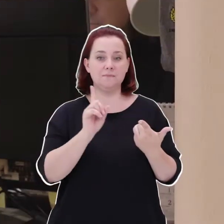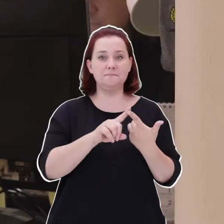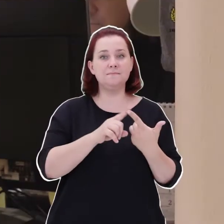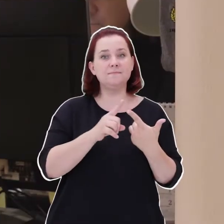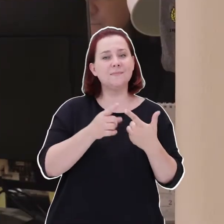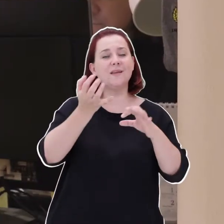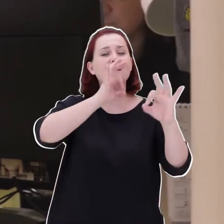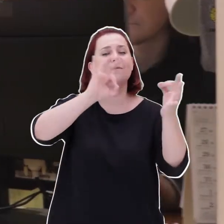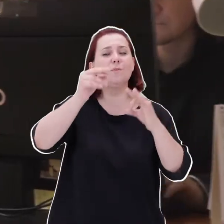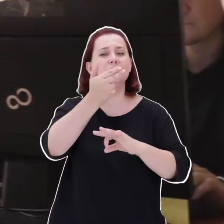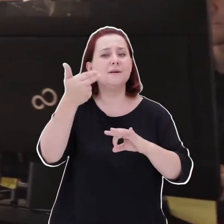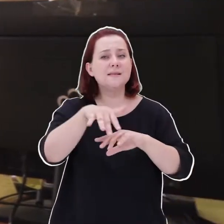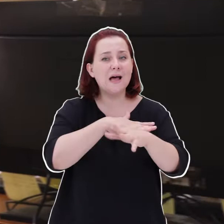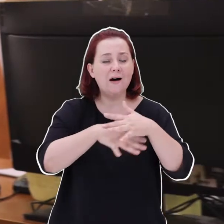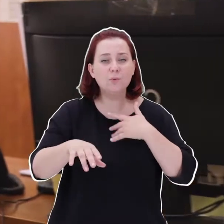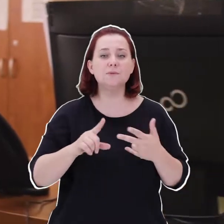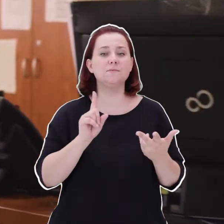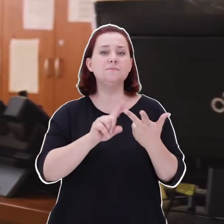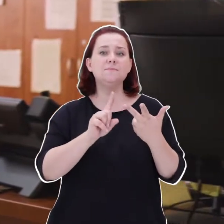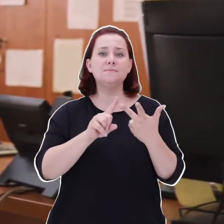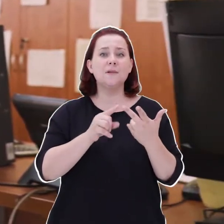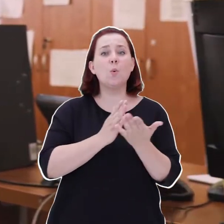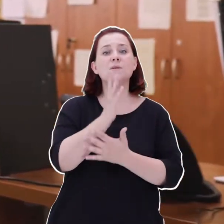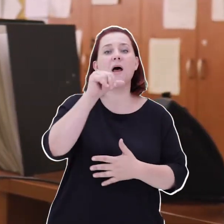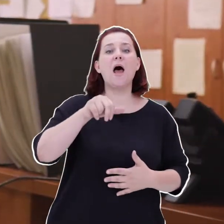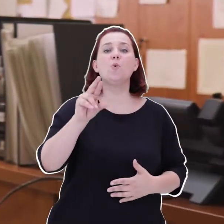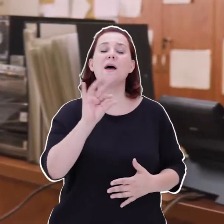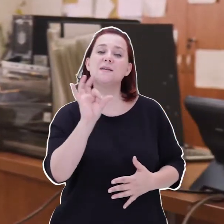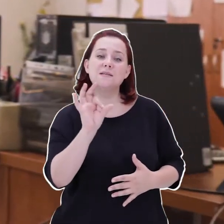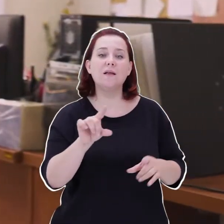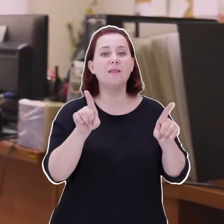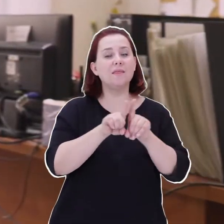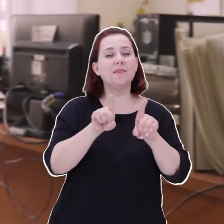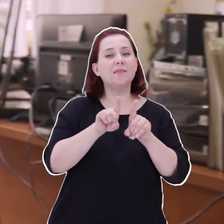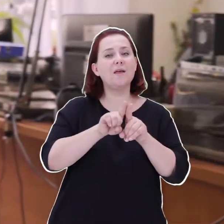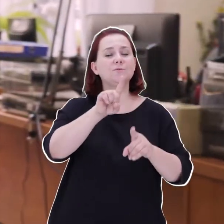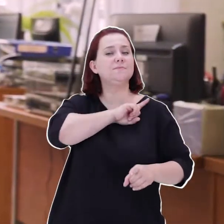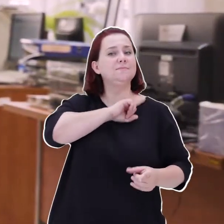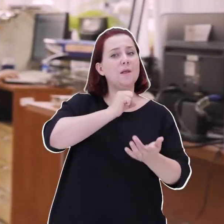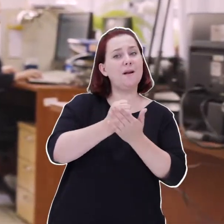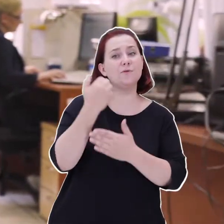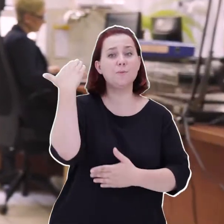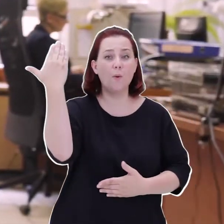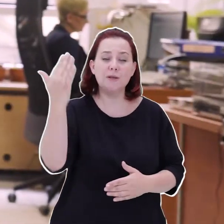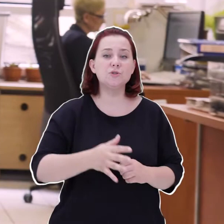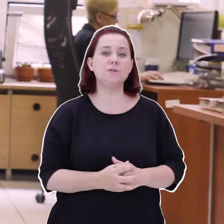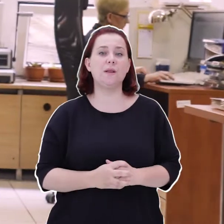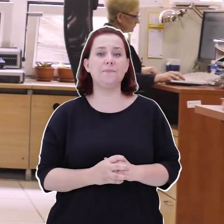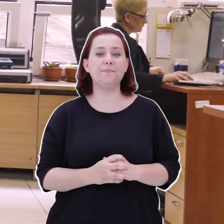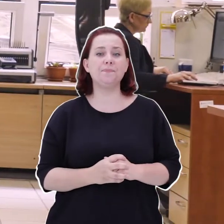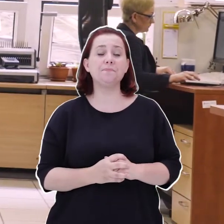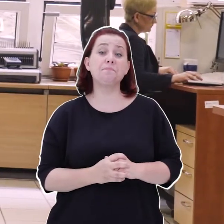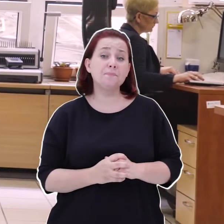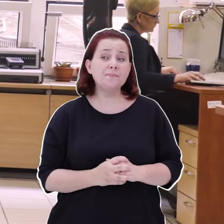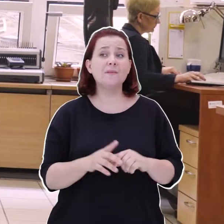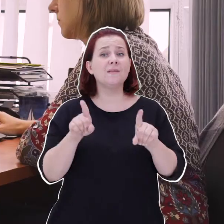postaci informacji zawodowej, w postaci usług EURES, w postaci koordynacji zabezpieczenia społecznego, w postaci